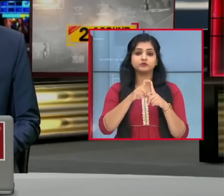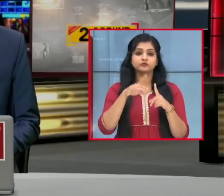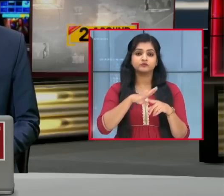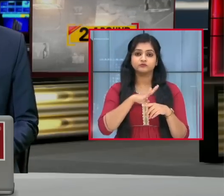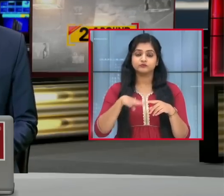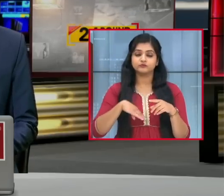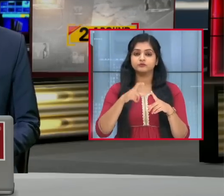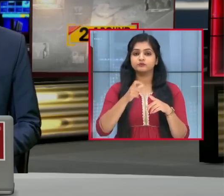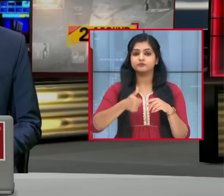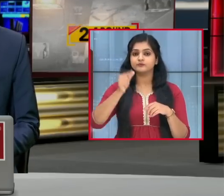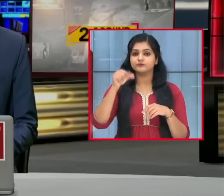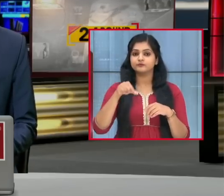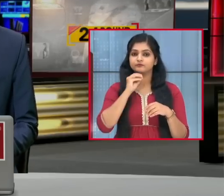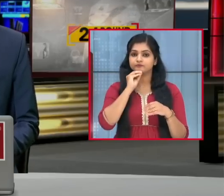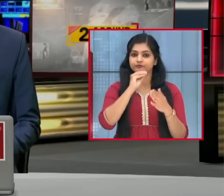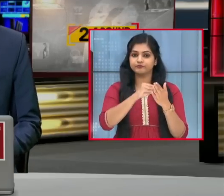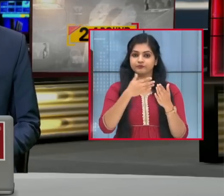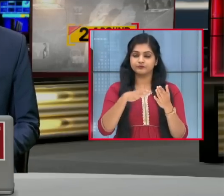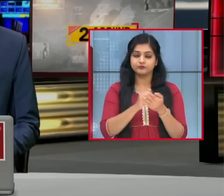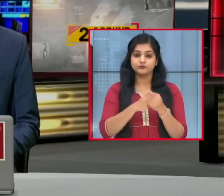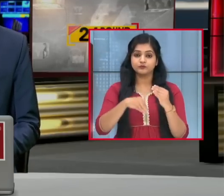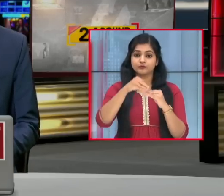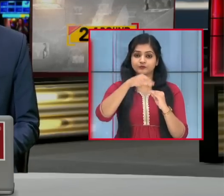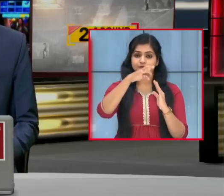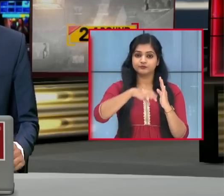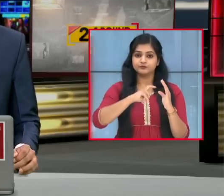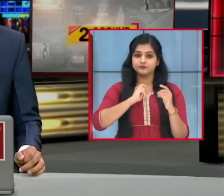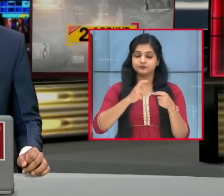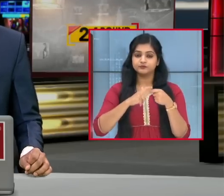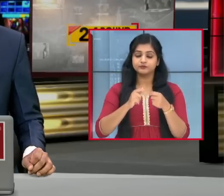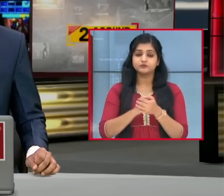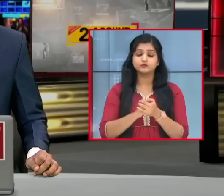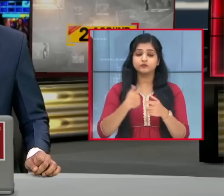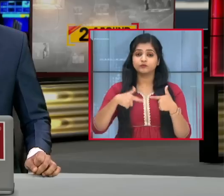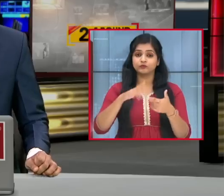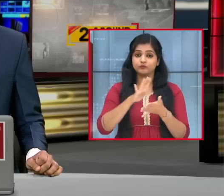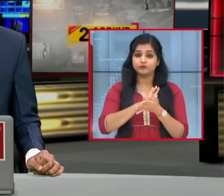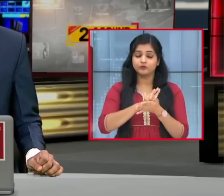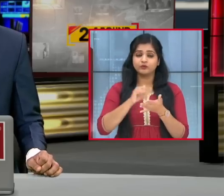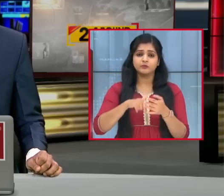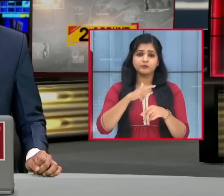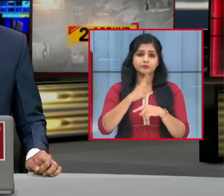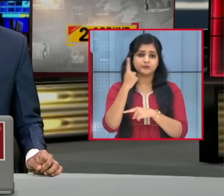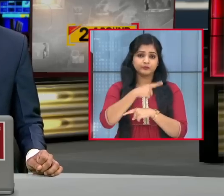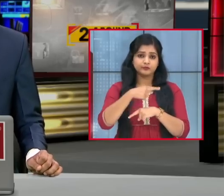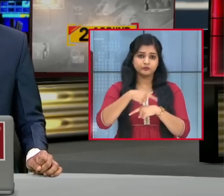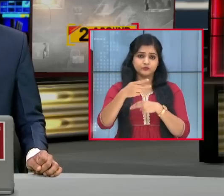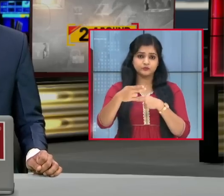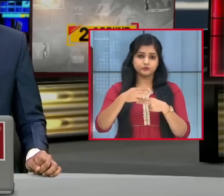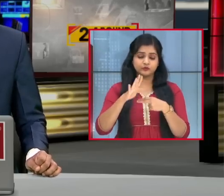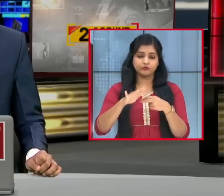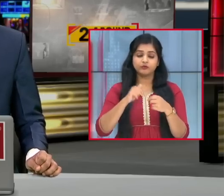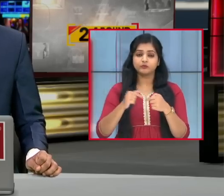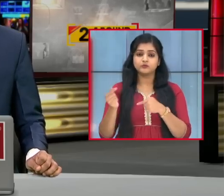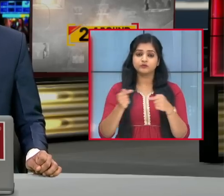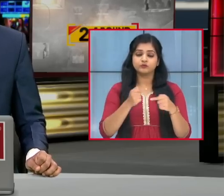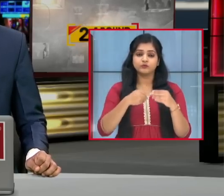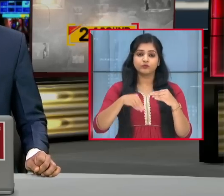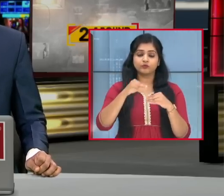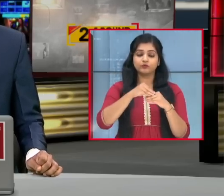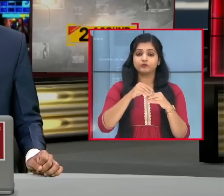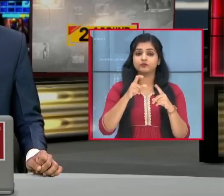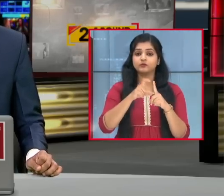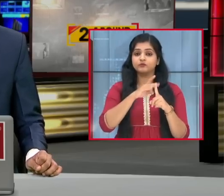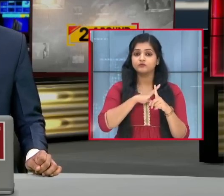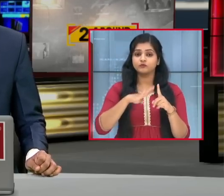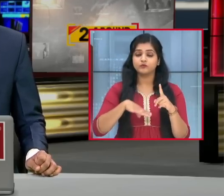കലക്ടറെ അറിയിച്ചു. സുജിത്ത് അയ്യപ്പത്ത് നൽകും കൂടുതൽ വിശദാംശങ്ങൾ. സുജിത്ത്, പൂരത്തിന് ദിവസങ്ങൾ മാത്രം ശേഷിക്കാണ് ഇപ്പോൾ ഇങ്ങനെ തർക്കം ജില്ലാ ഭരണകൂടവും ദേവസ്വങ്ങളും